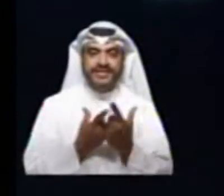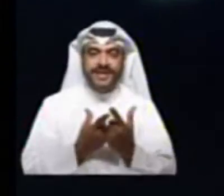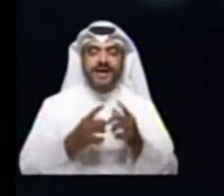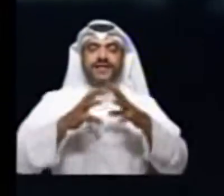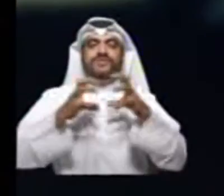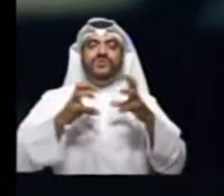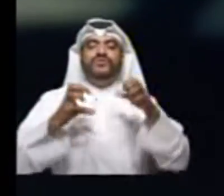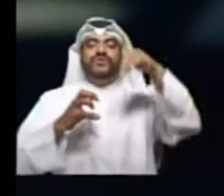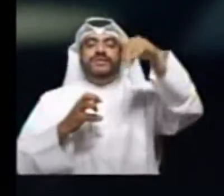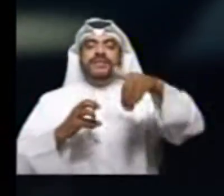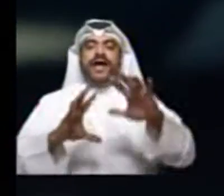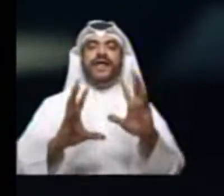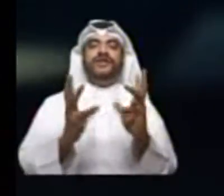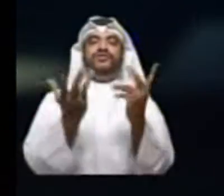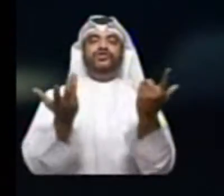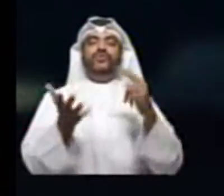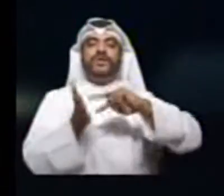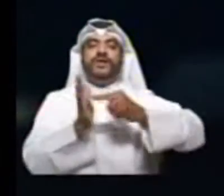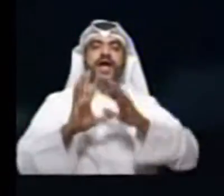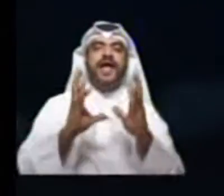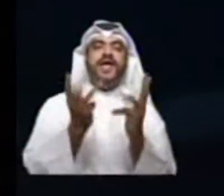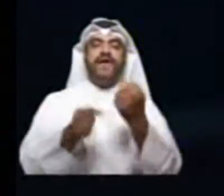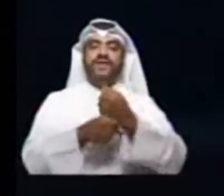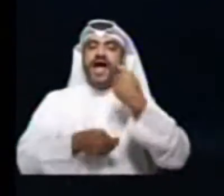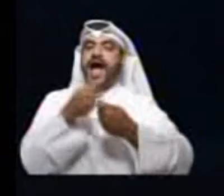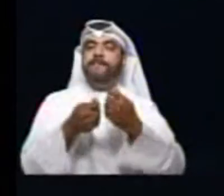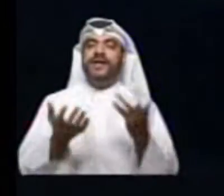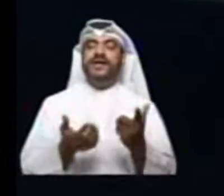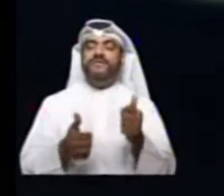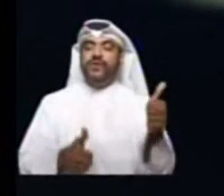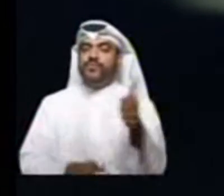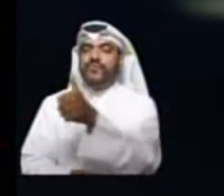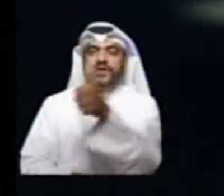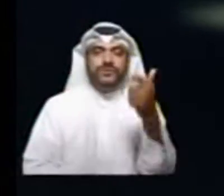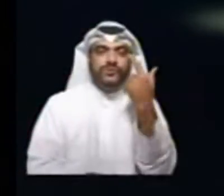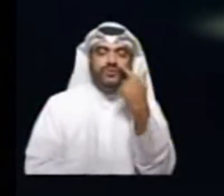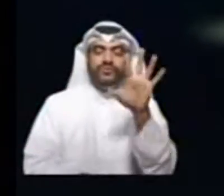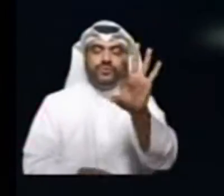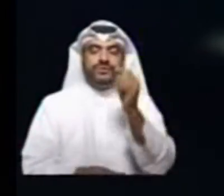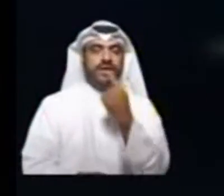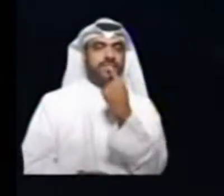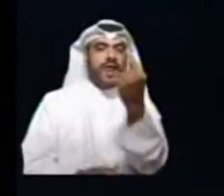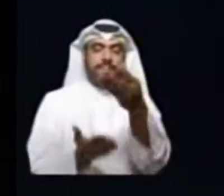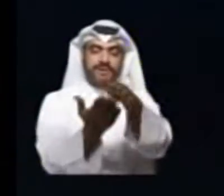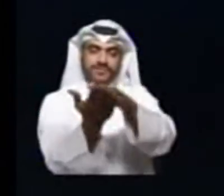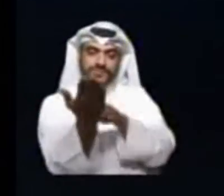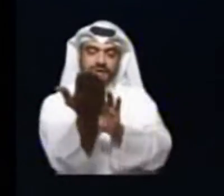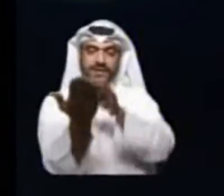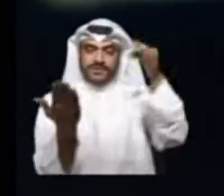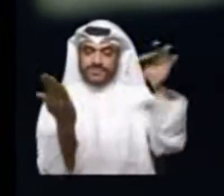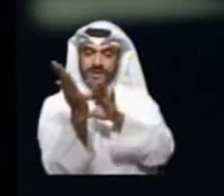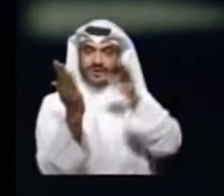رئيسة هذه اللجنة. ما هي طريقة عملها وفي تحديد طلبات استقبال